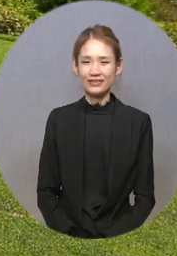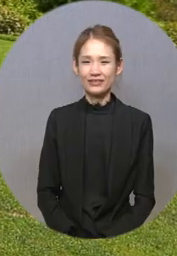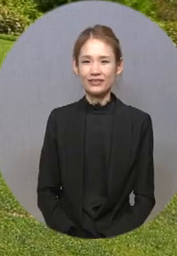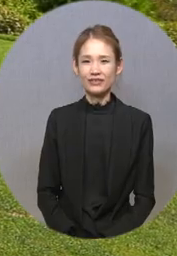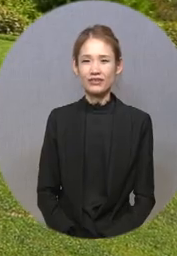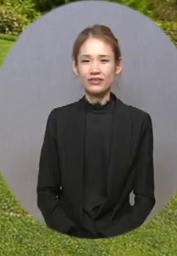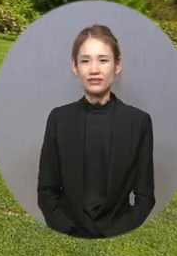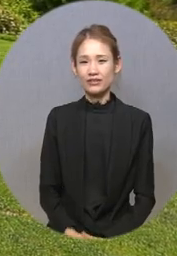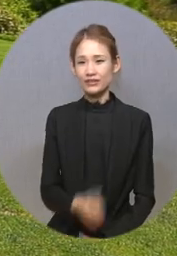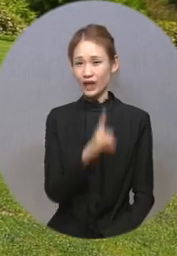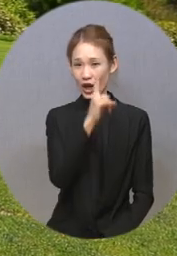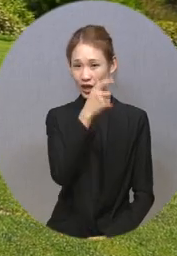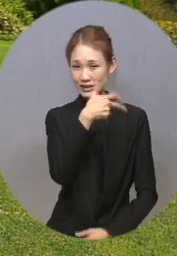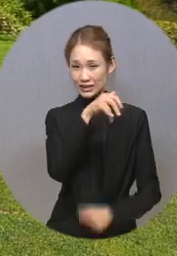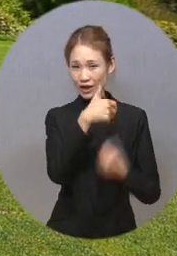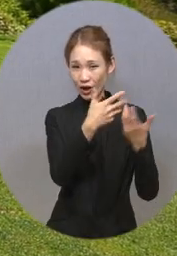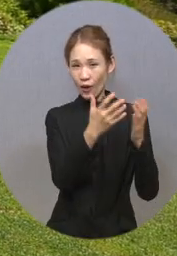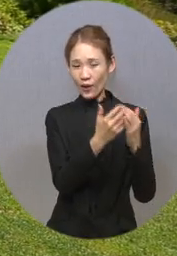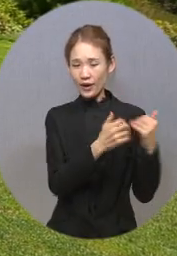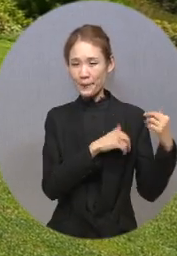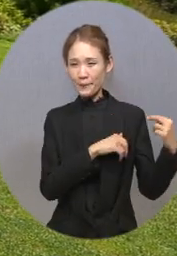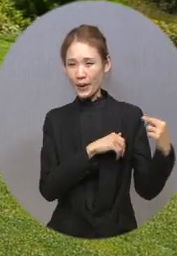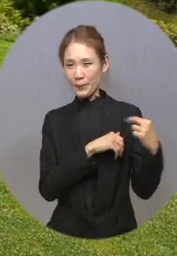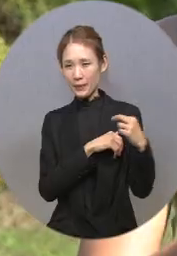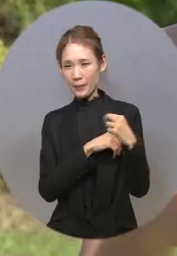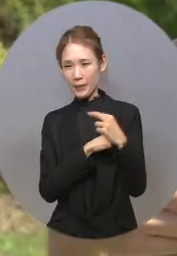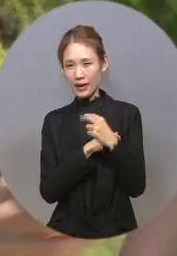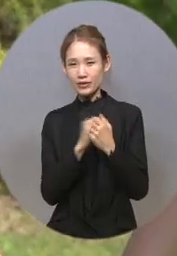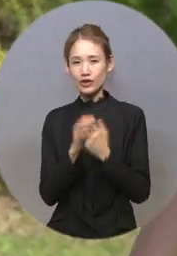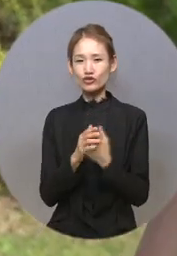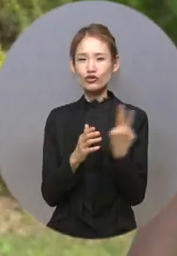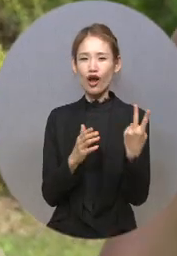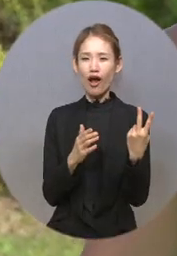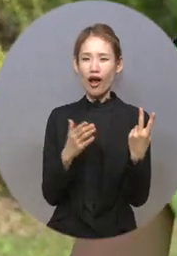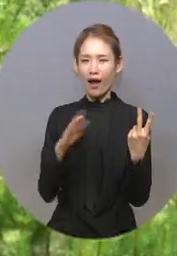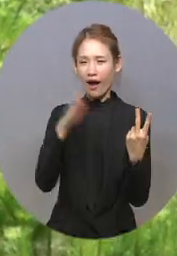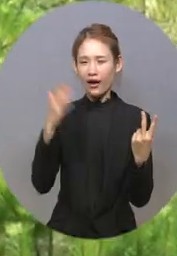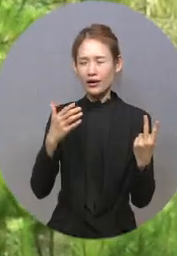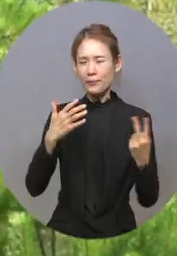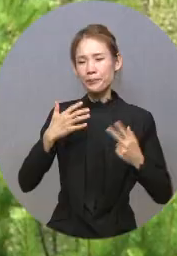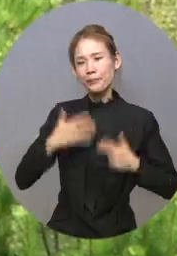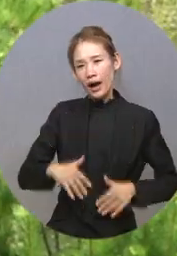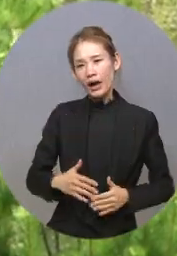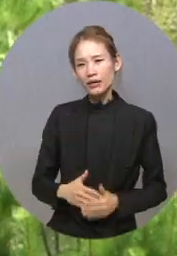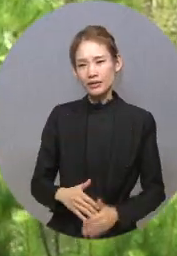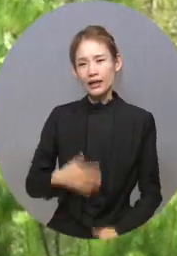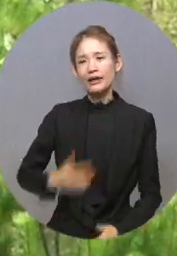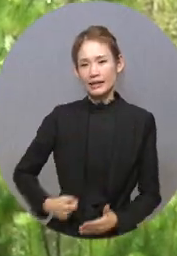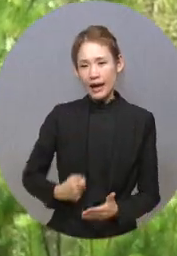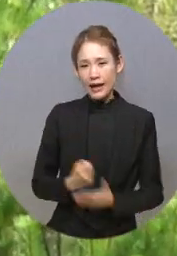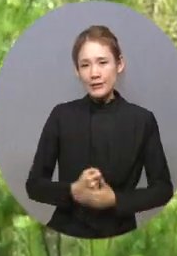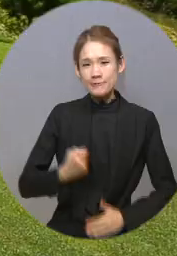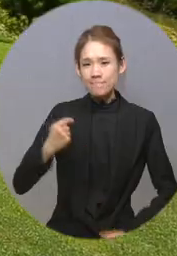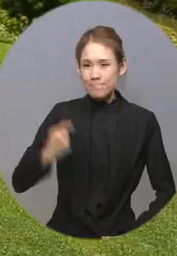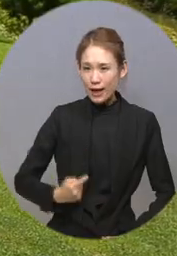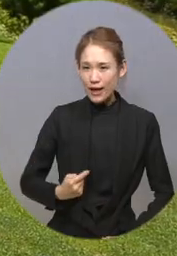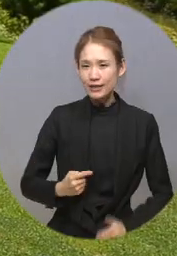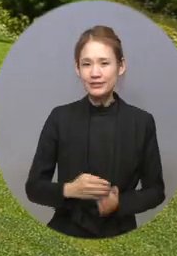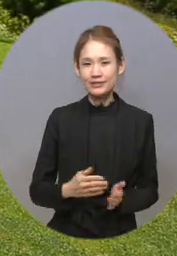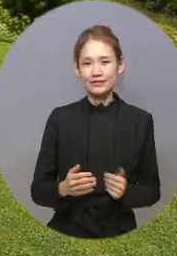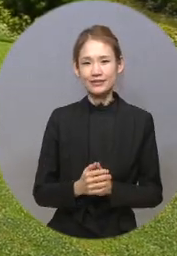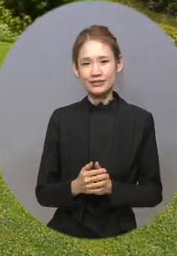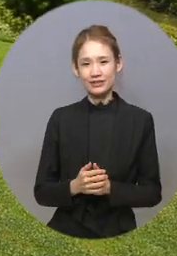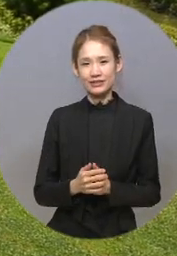아니, 저기 클럽하우스에서 여기까지 내려오는데 지금 다들 둘이 지쳤어. 난 각오하고 왔어. 아, 일단 이거